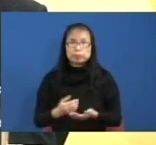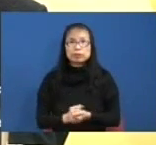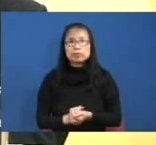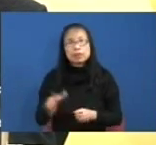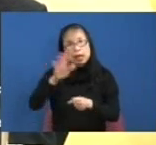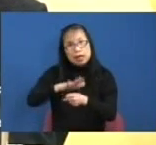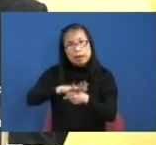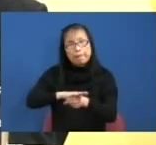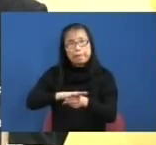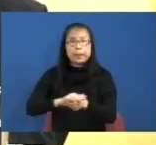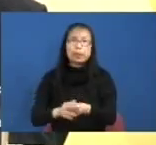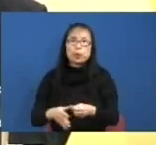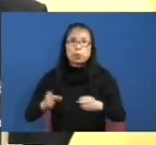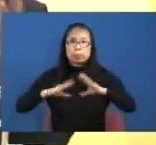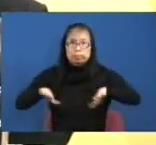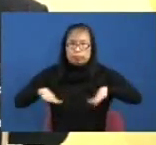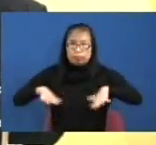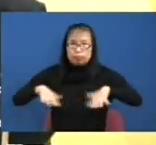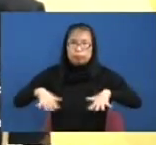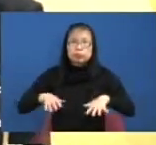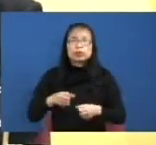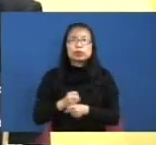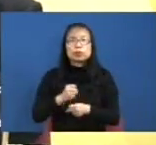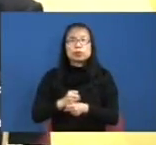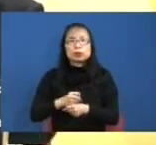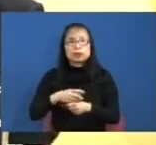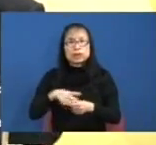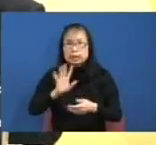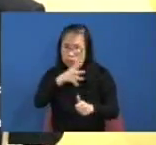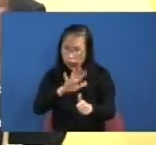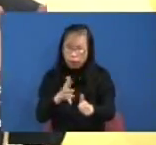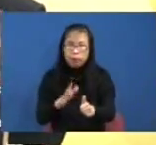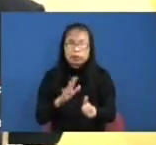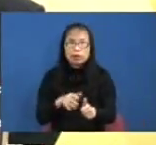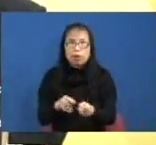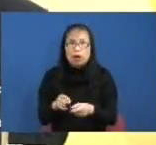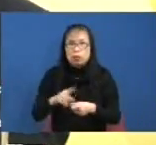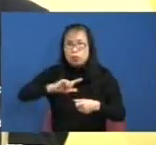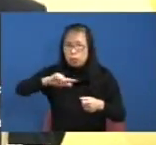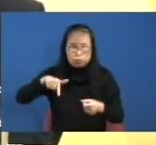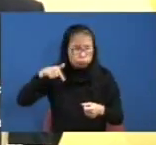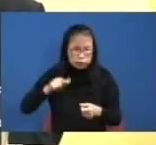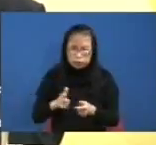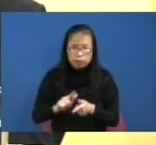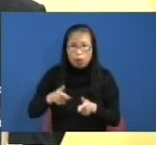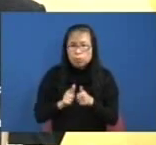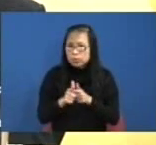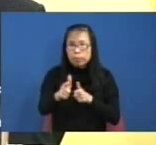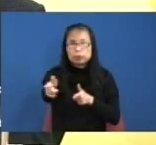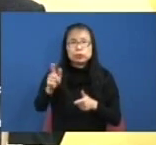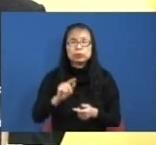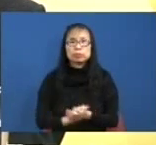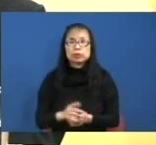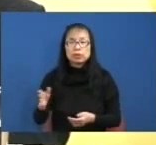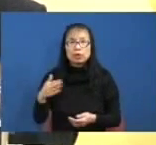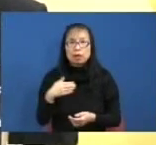日本。地震而做到後來的一些影響呢，原來是這麼深遠的。在這方面我